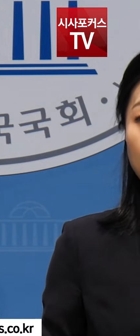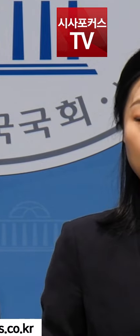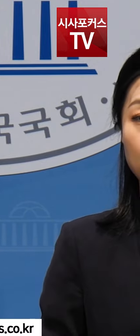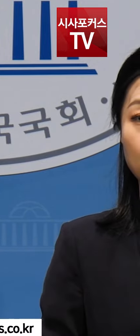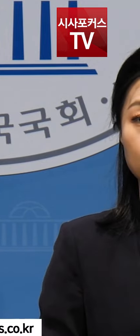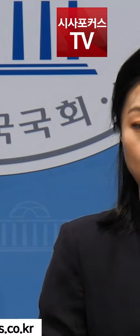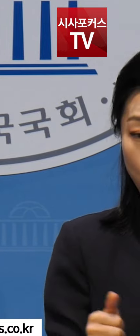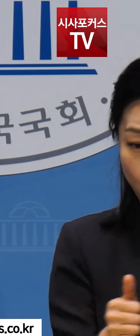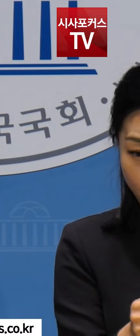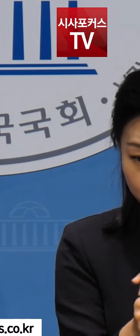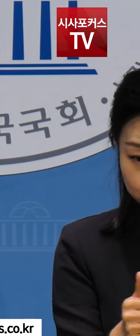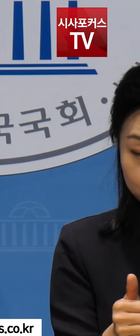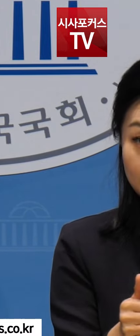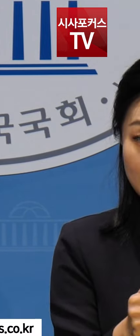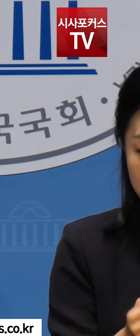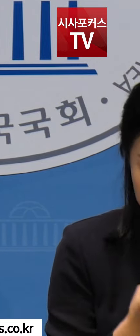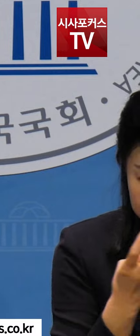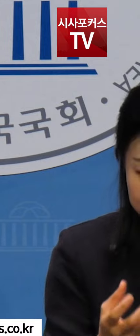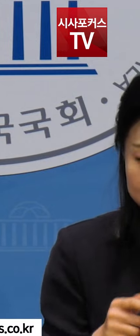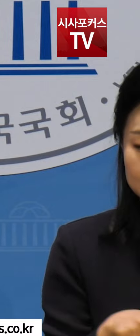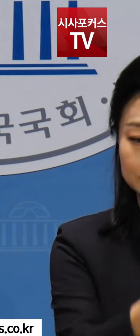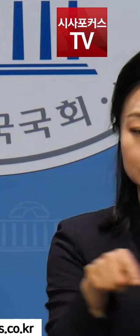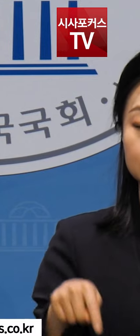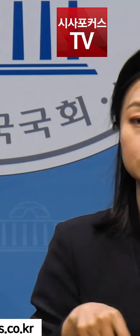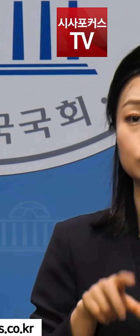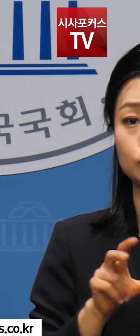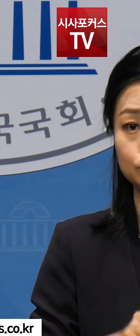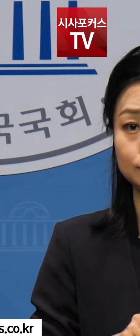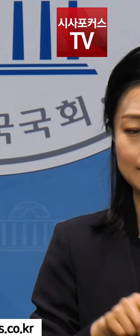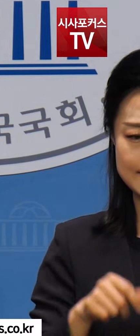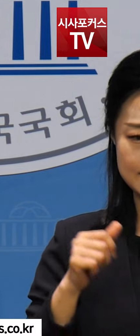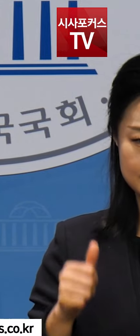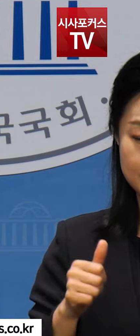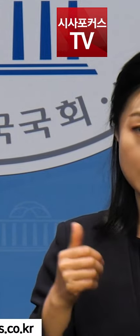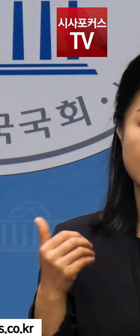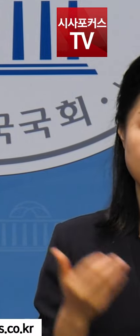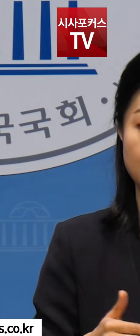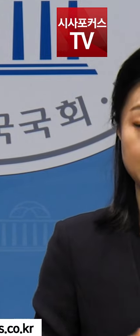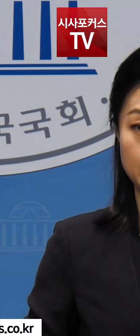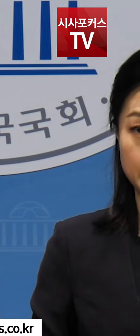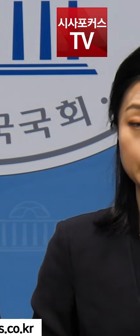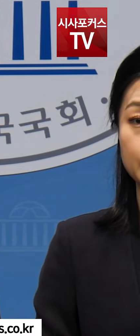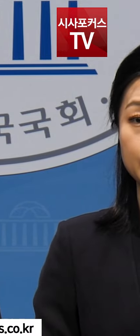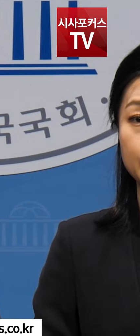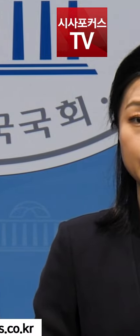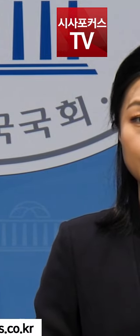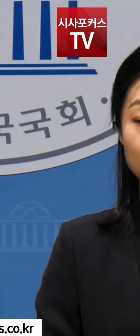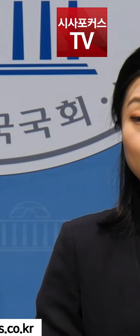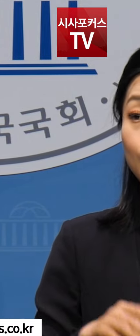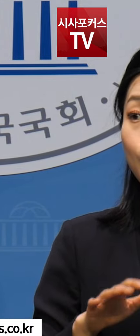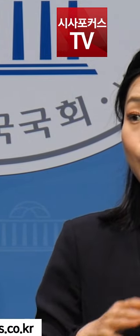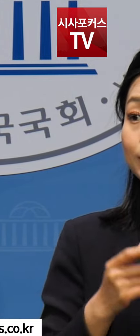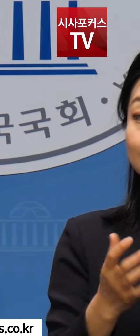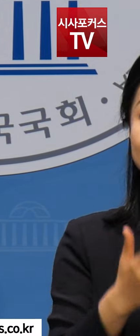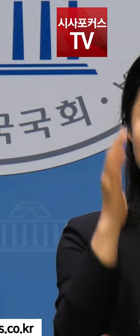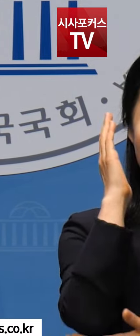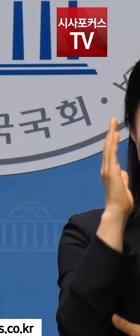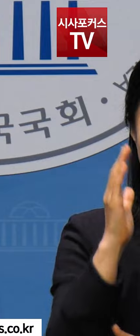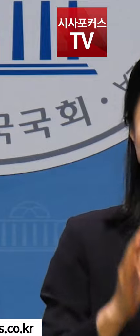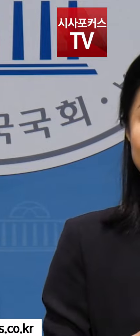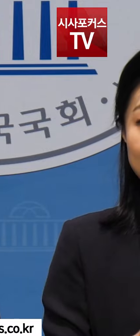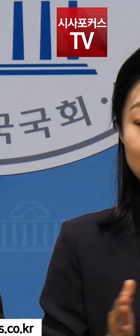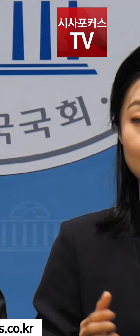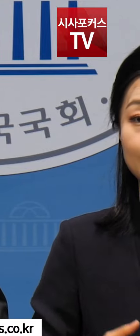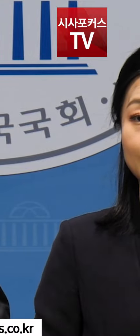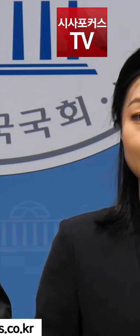그런 해유당한 그런 그 자들에 대한 그 심판들은 반드시 해야 된다 그런 차원에서 오늘 이 기자회견이 이제 마련된